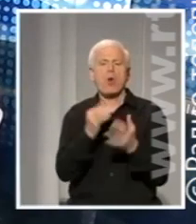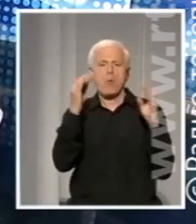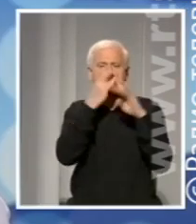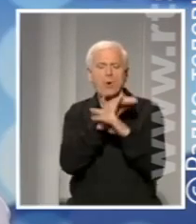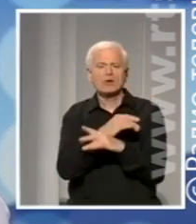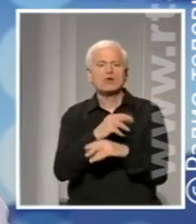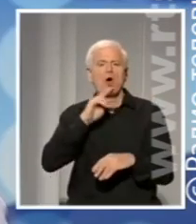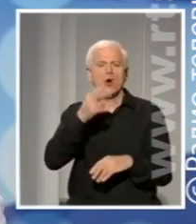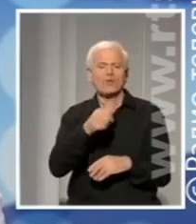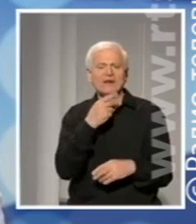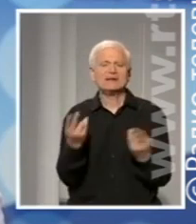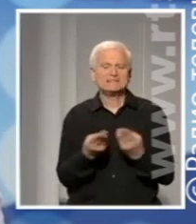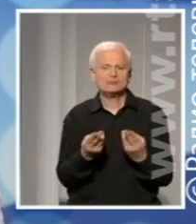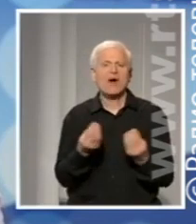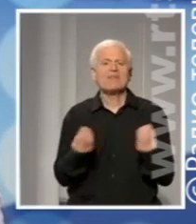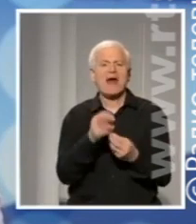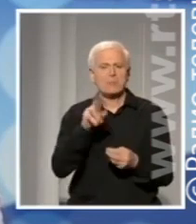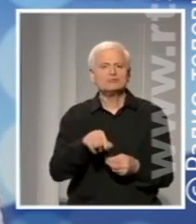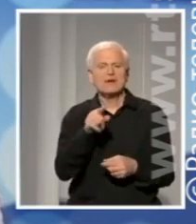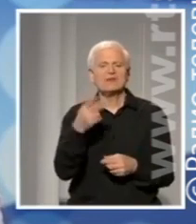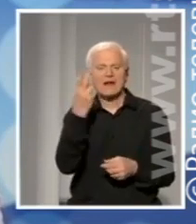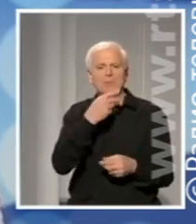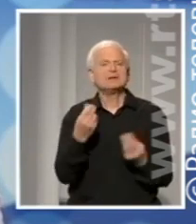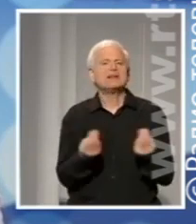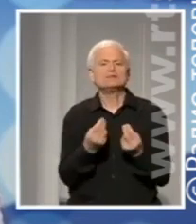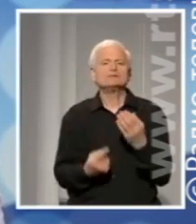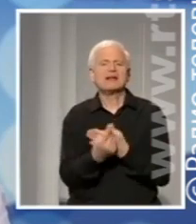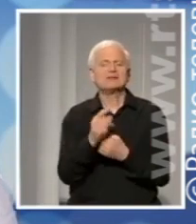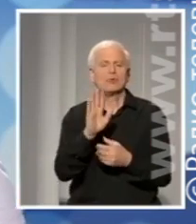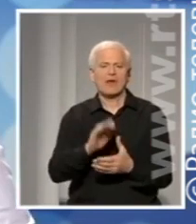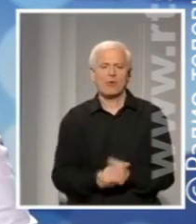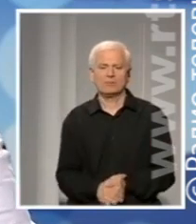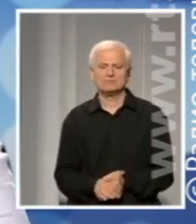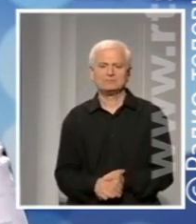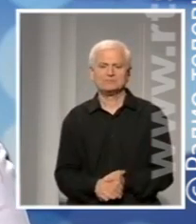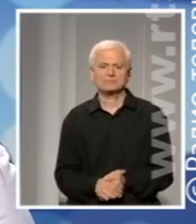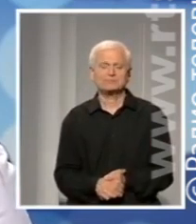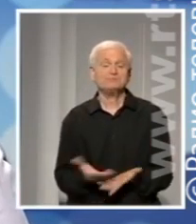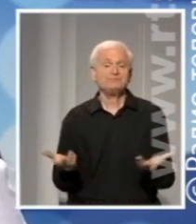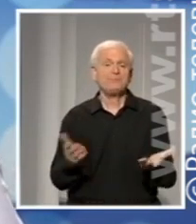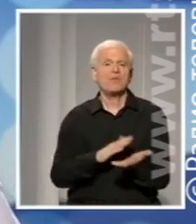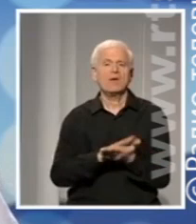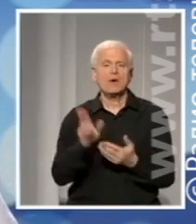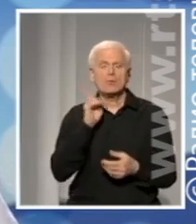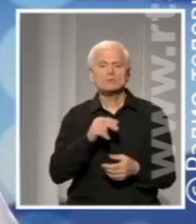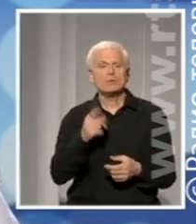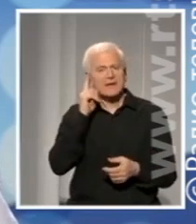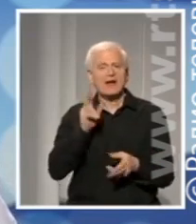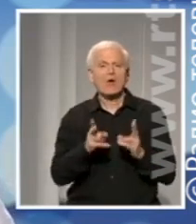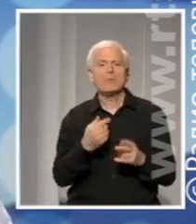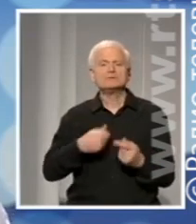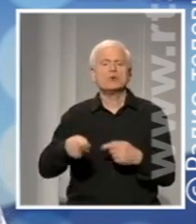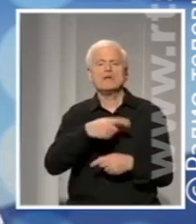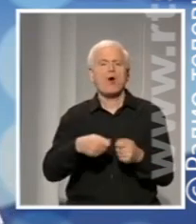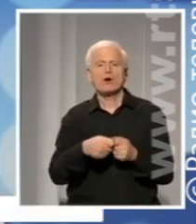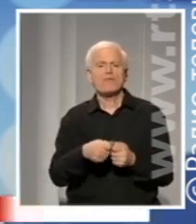i slično. Da li možete da razumete zbog čega je došlo do toga? Pa prosto, znate kako, mi smo se organizovali